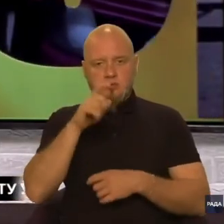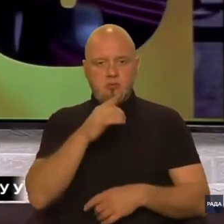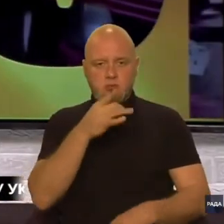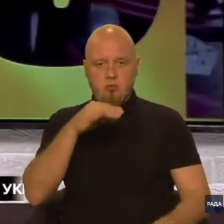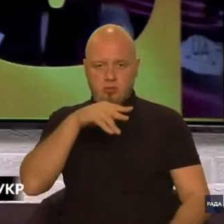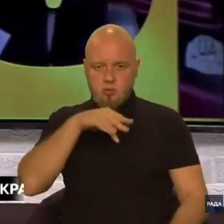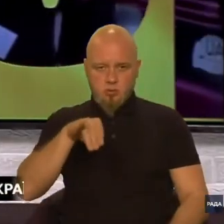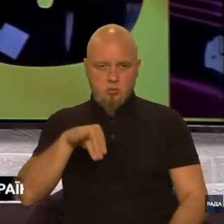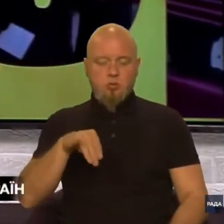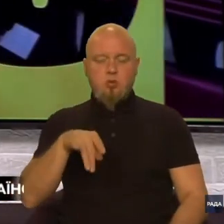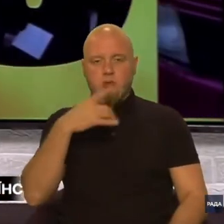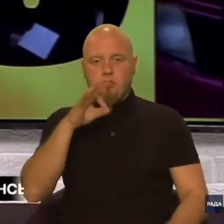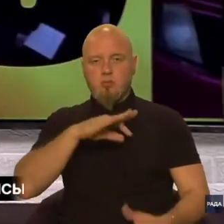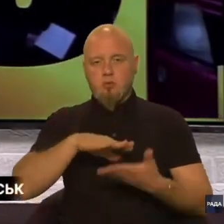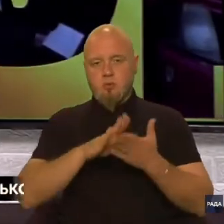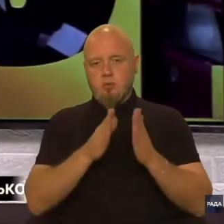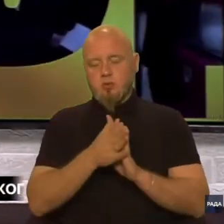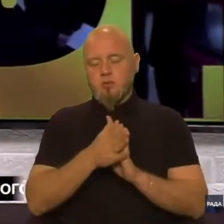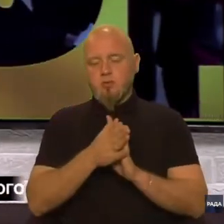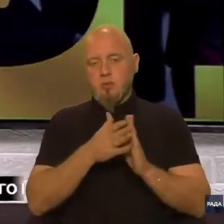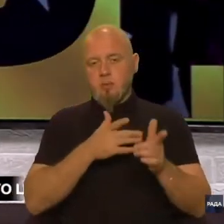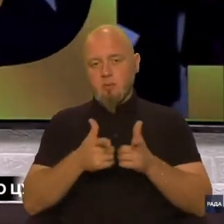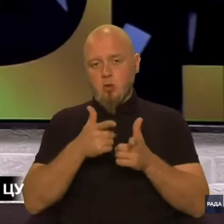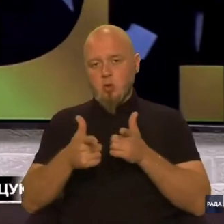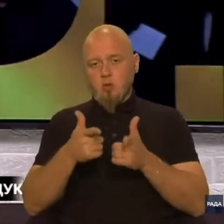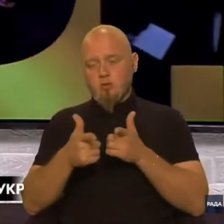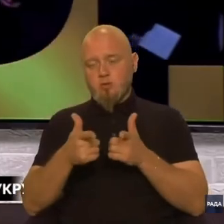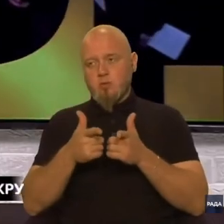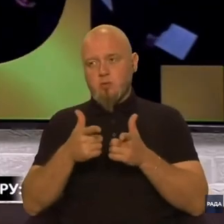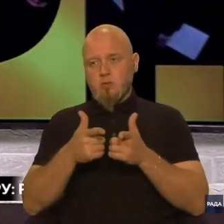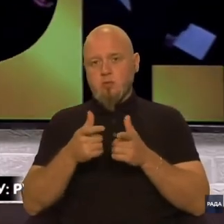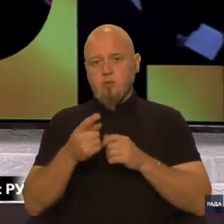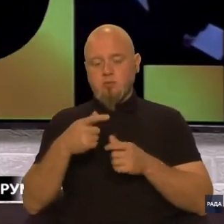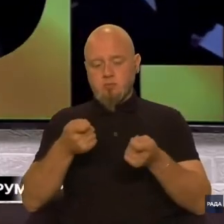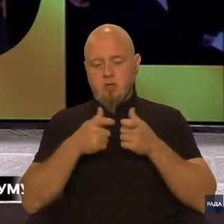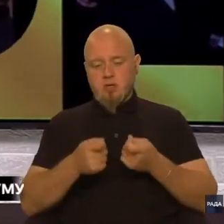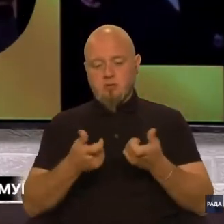про підготовку 11 пакету санкцій проти Російської Федерації